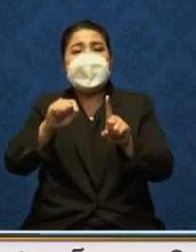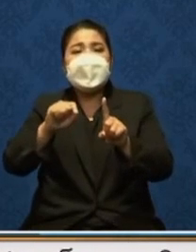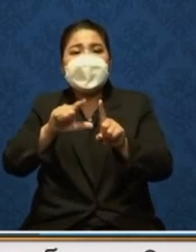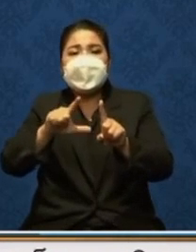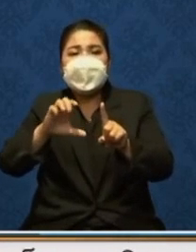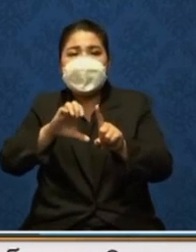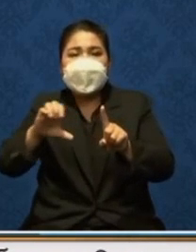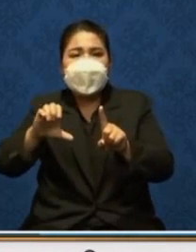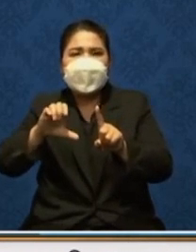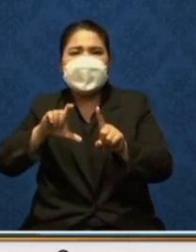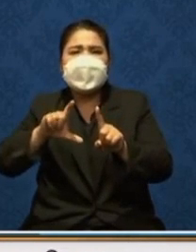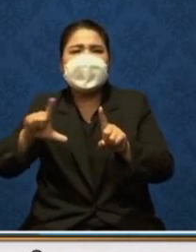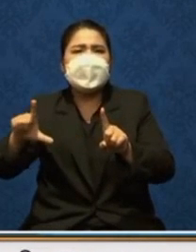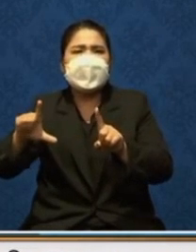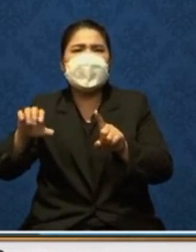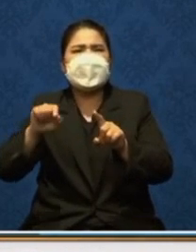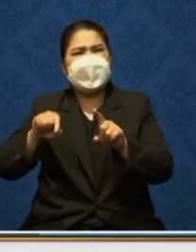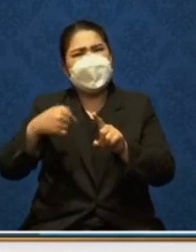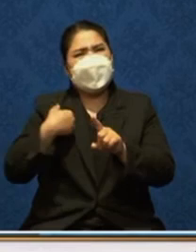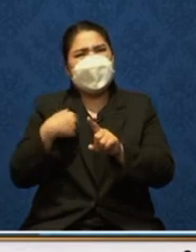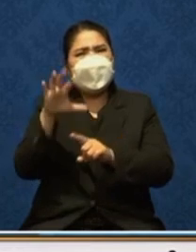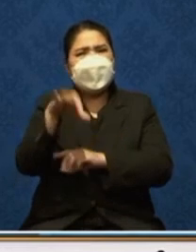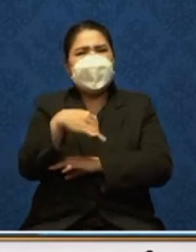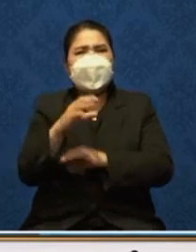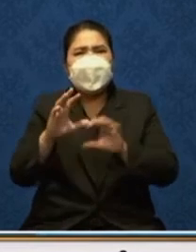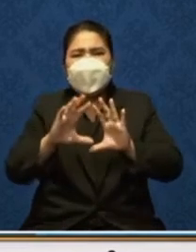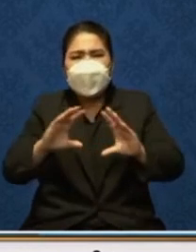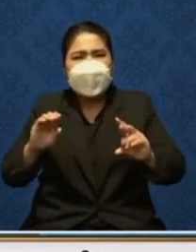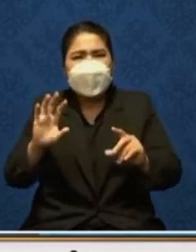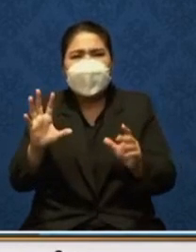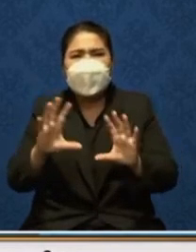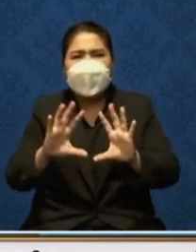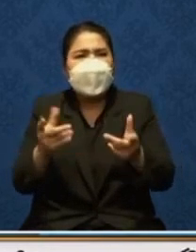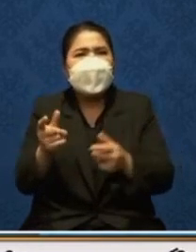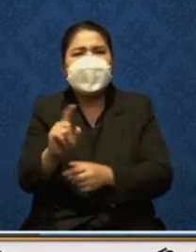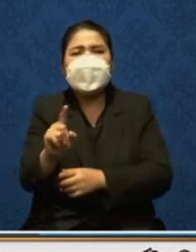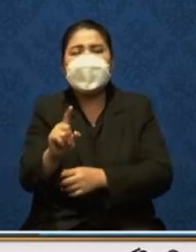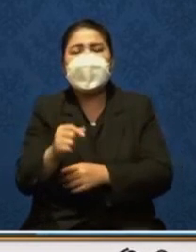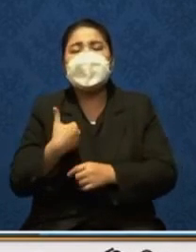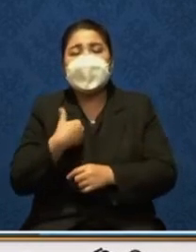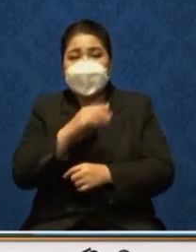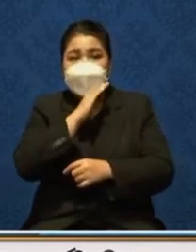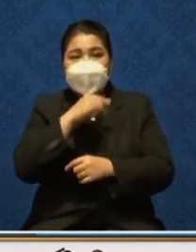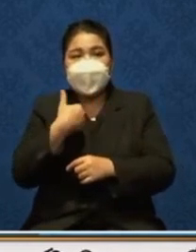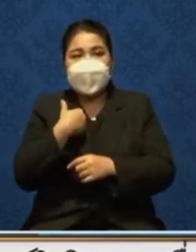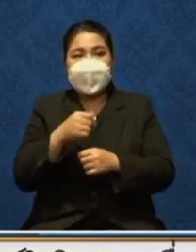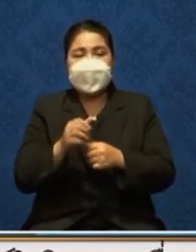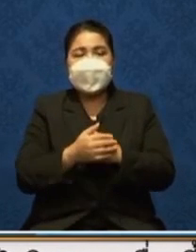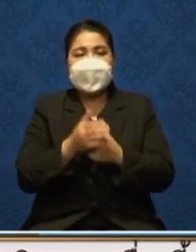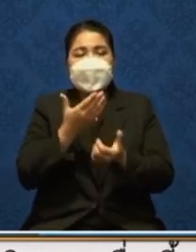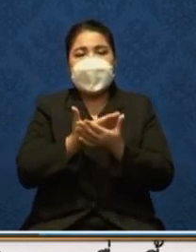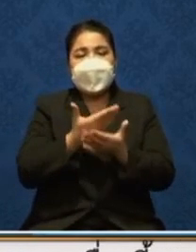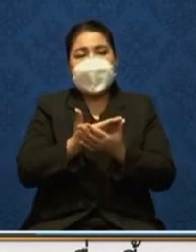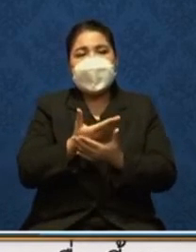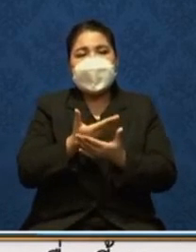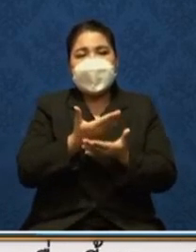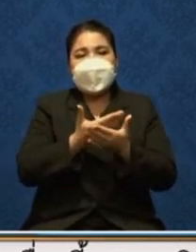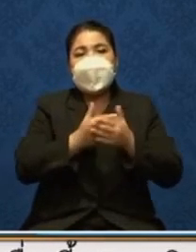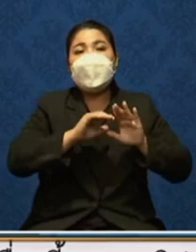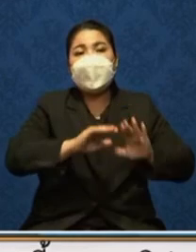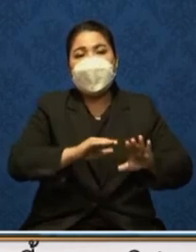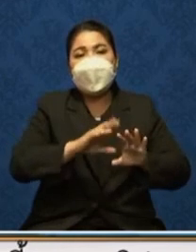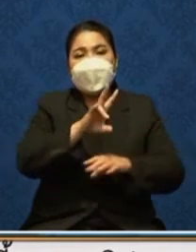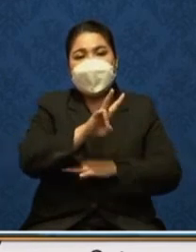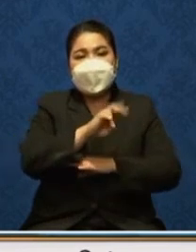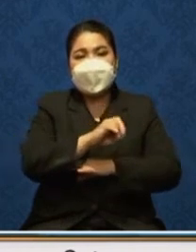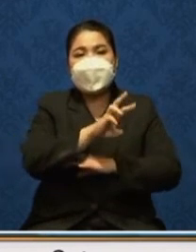บในต้นปี 61 และแดงทัสธวามเงินสดเงินฝาก 76 ล